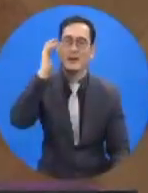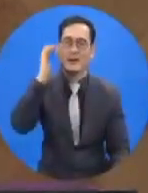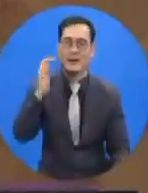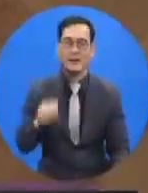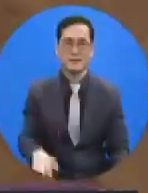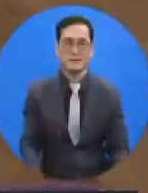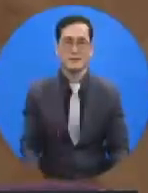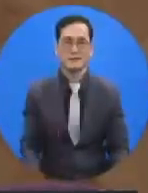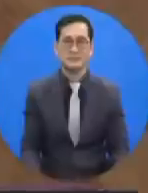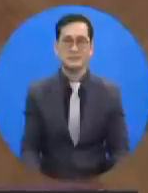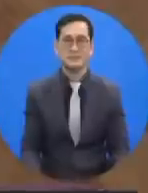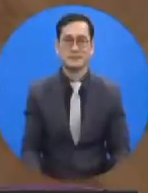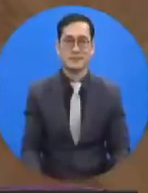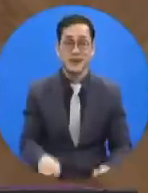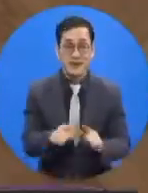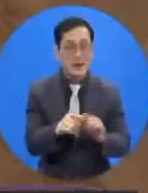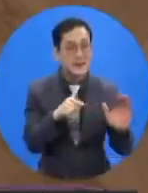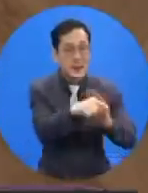동선 공개하는 목적은 하나잖아요.